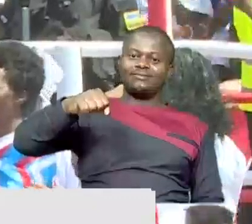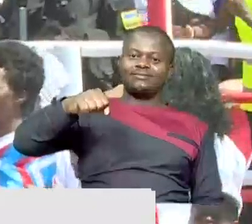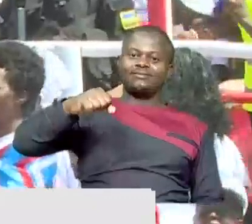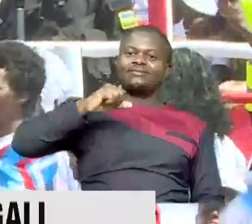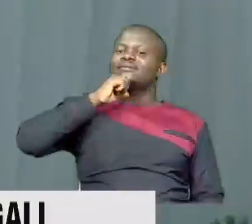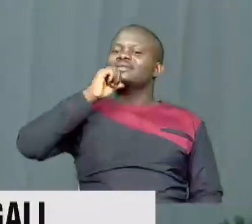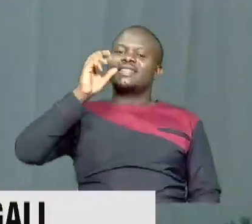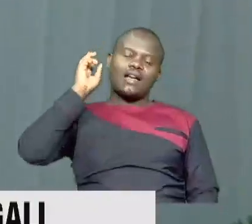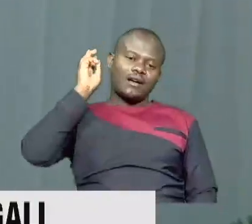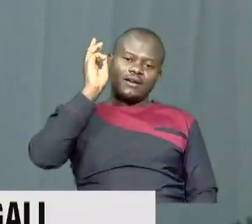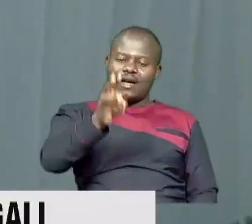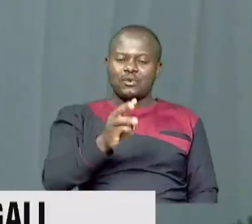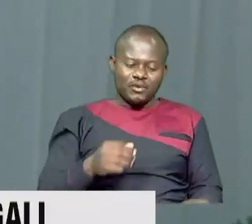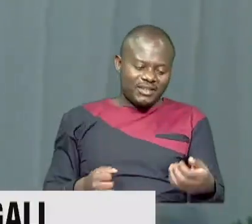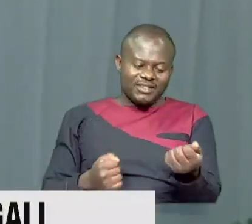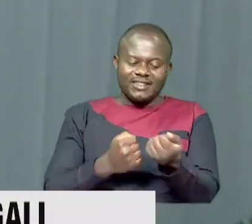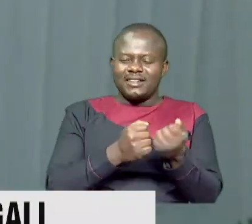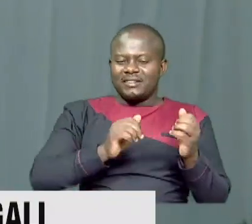ntabwo muzantererana.